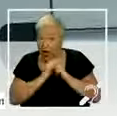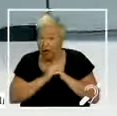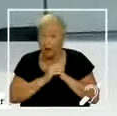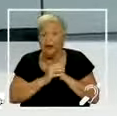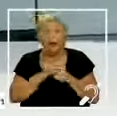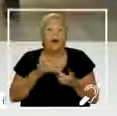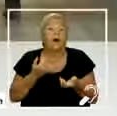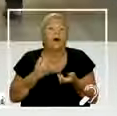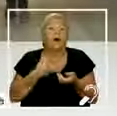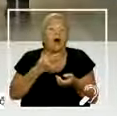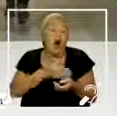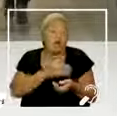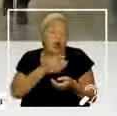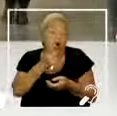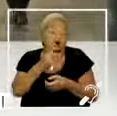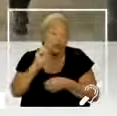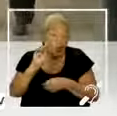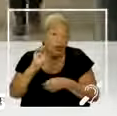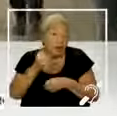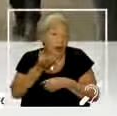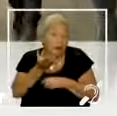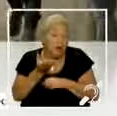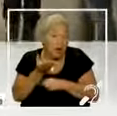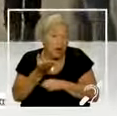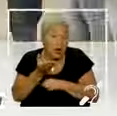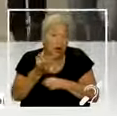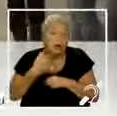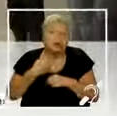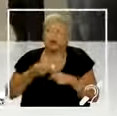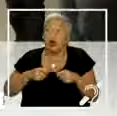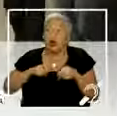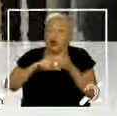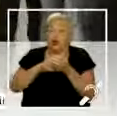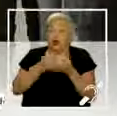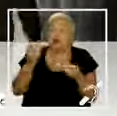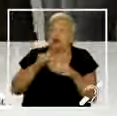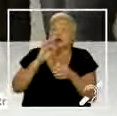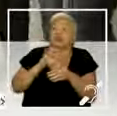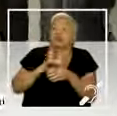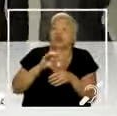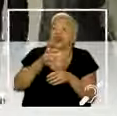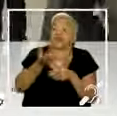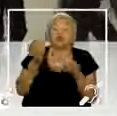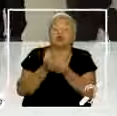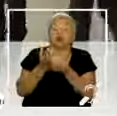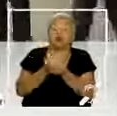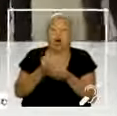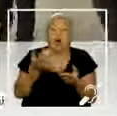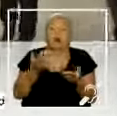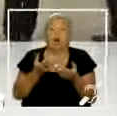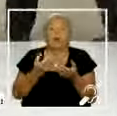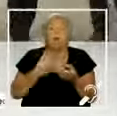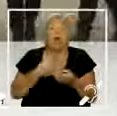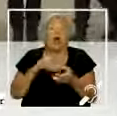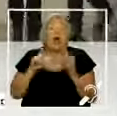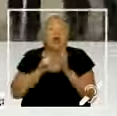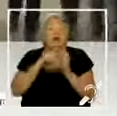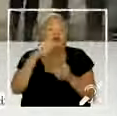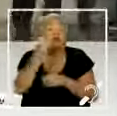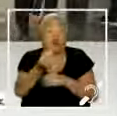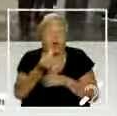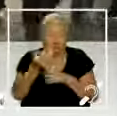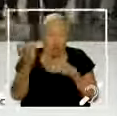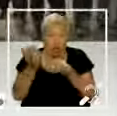solicită avocații Elenei Udrea, adică să retroactiveze pe principiul legii penale celei mai favorabile, atunci